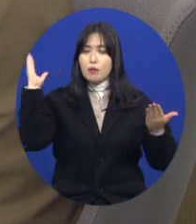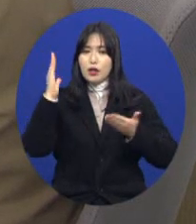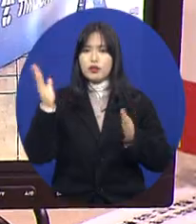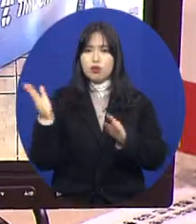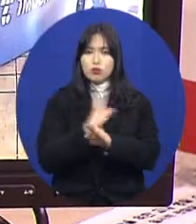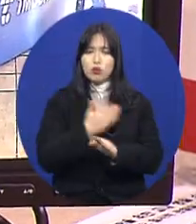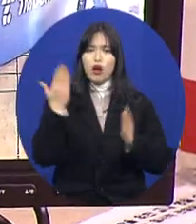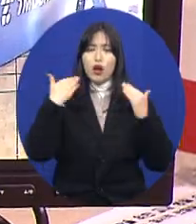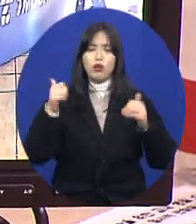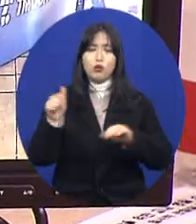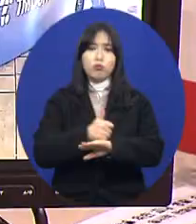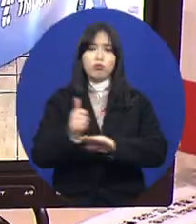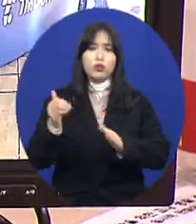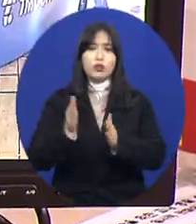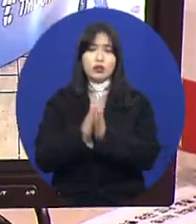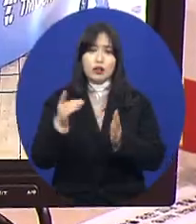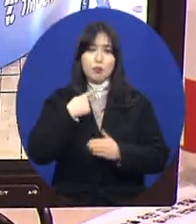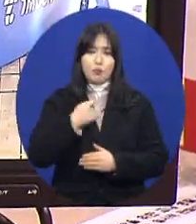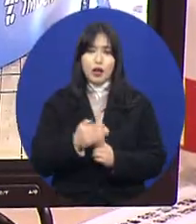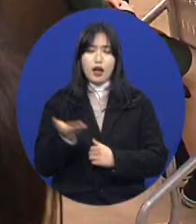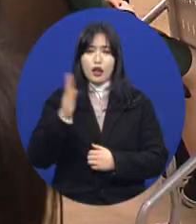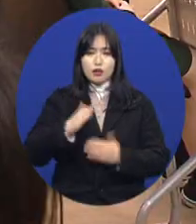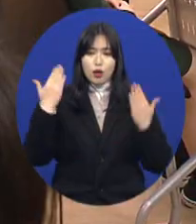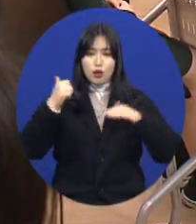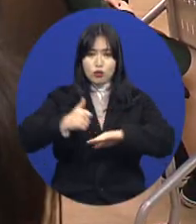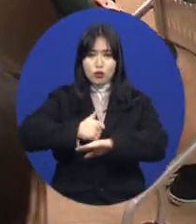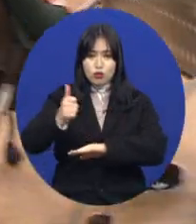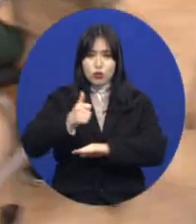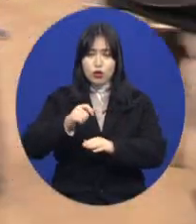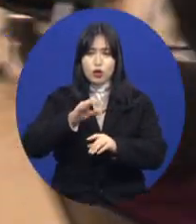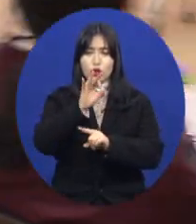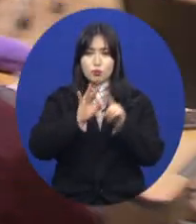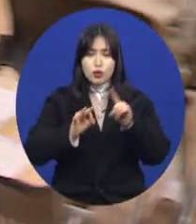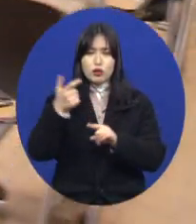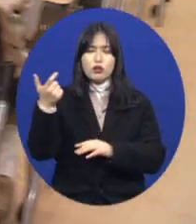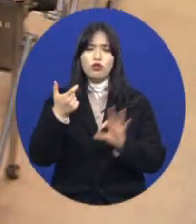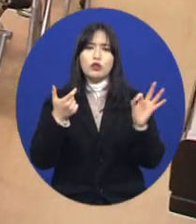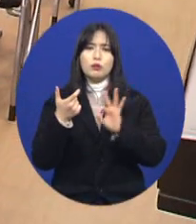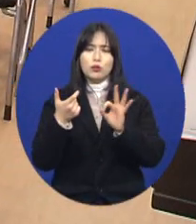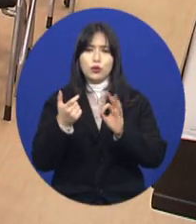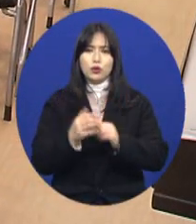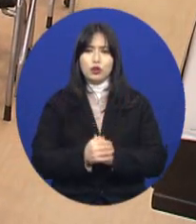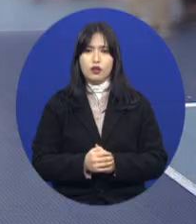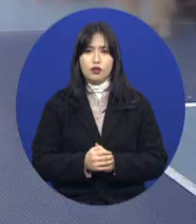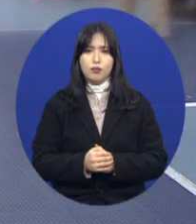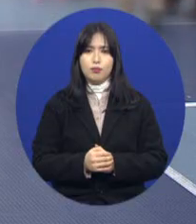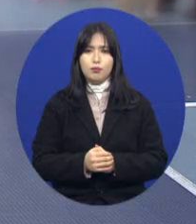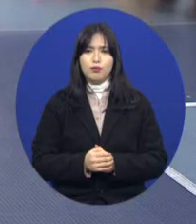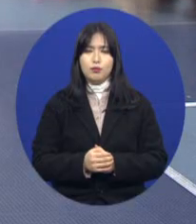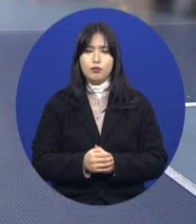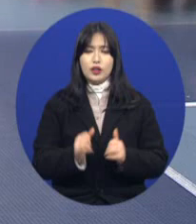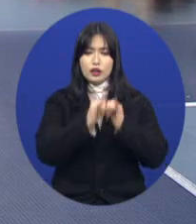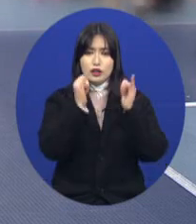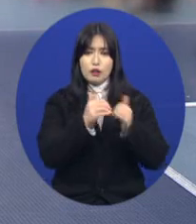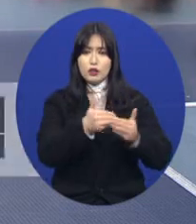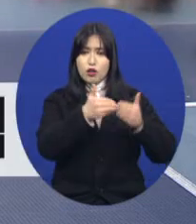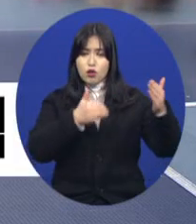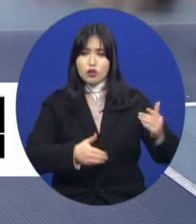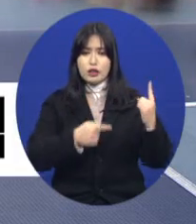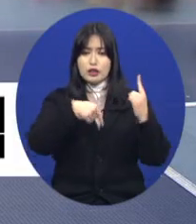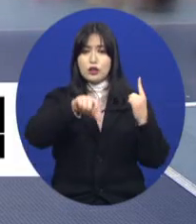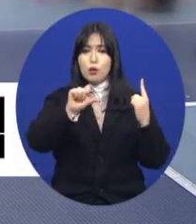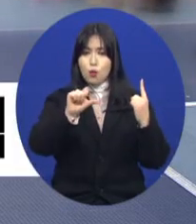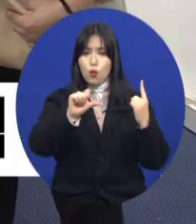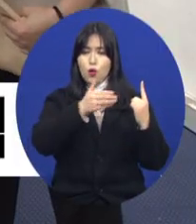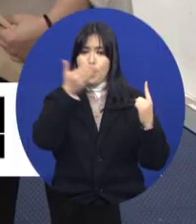등교 수업이 시작됐습니다 하지만 둥 교서 비중은 60% 대에 그쳤습니다 사회적 가 리드 기가 1.5